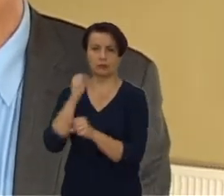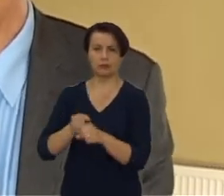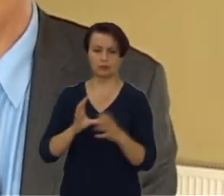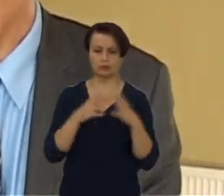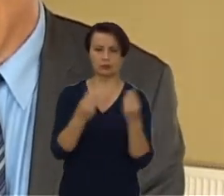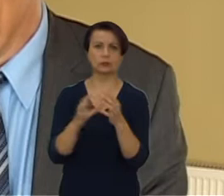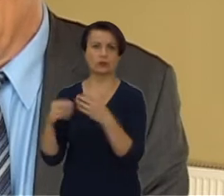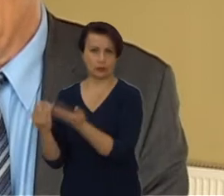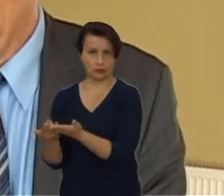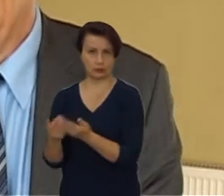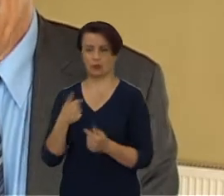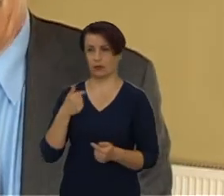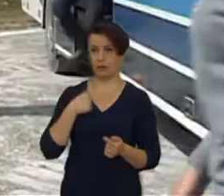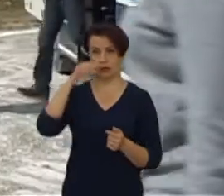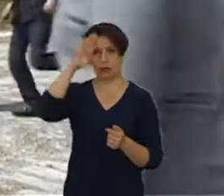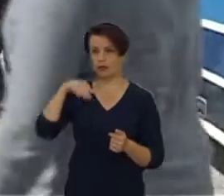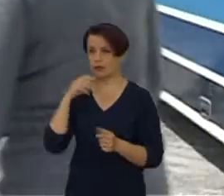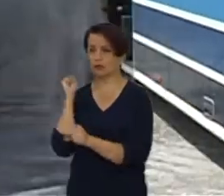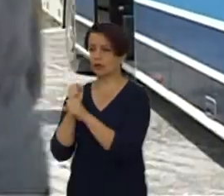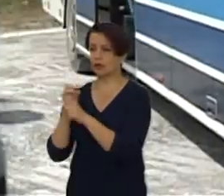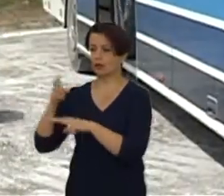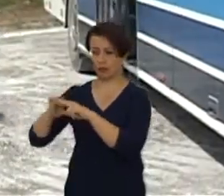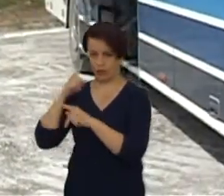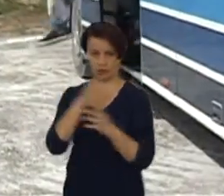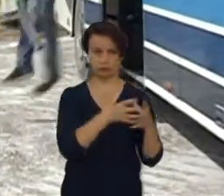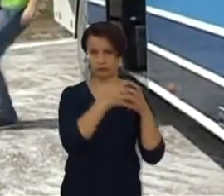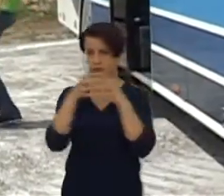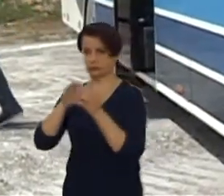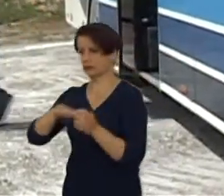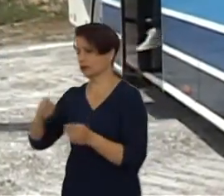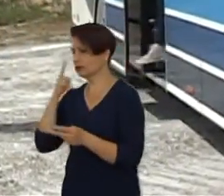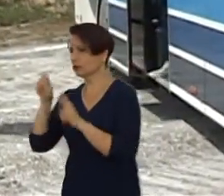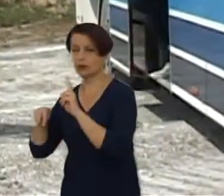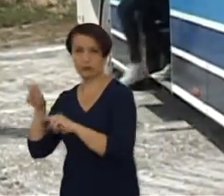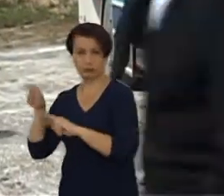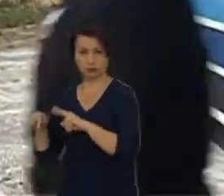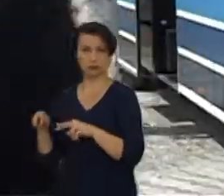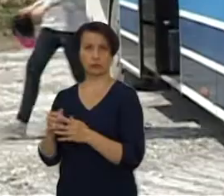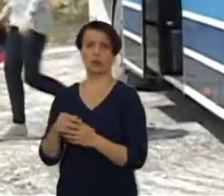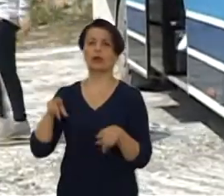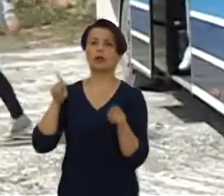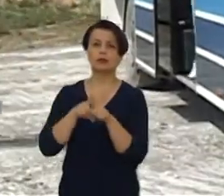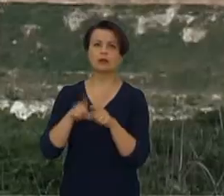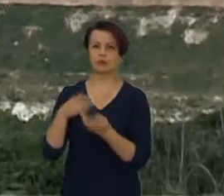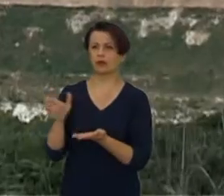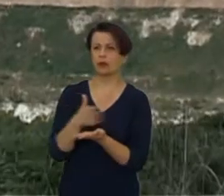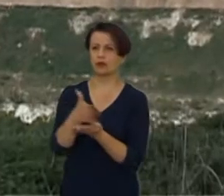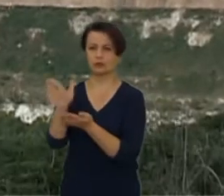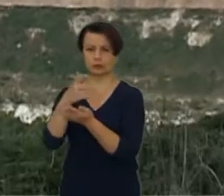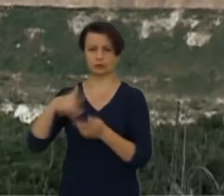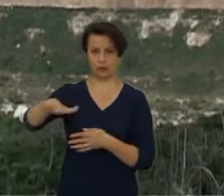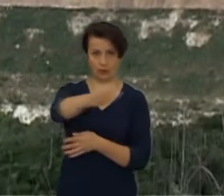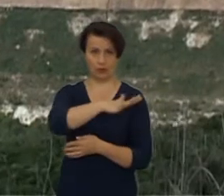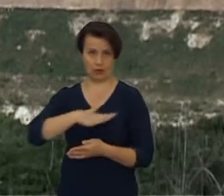parodyti tėvų darbo vietą, tai tas ir vyksta šiuo metu. Po to, pasikeičiant srautams, ekskursija